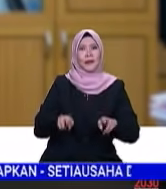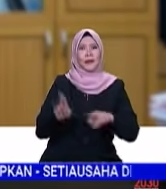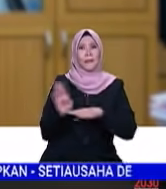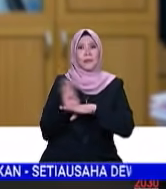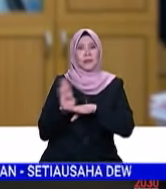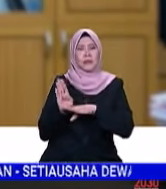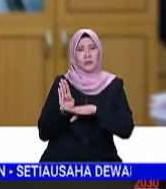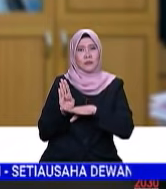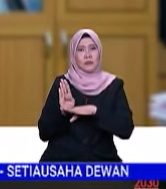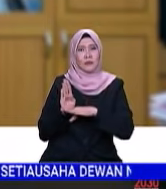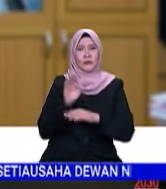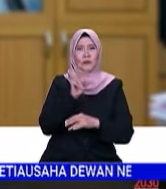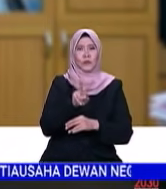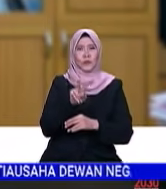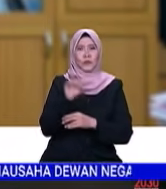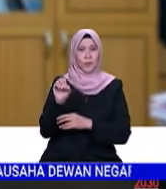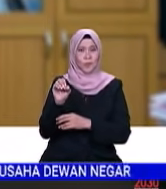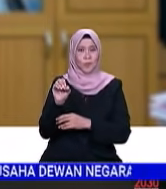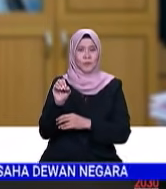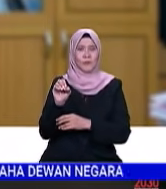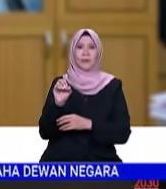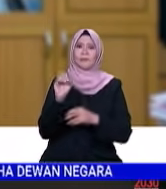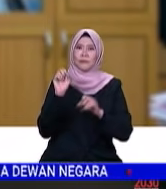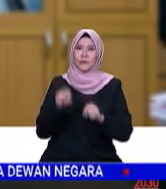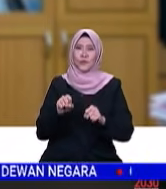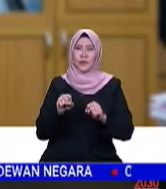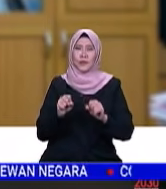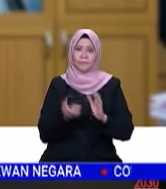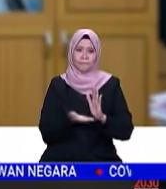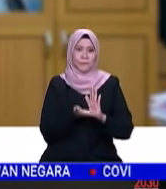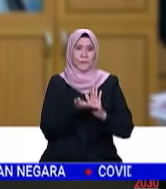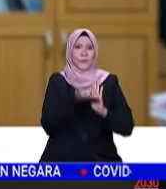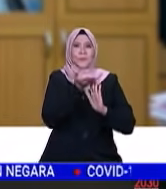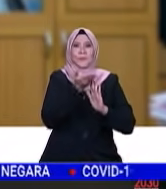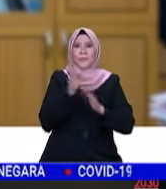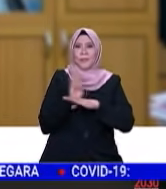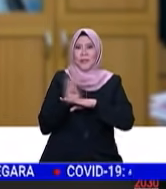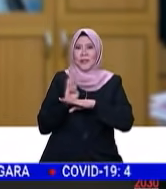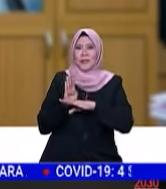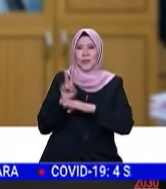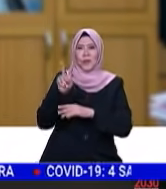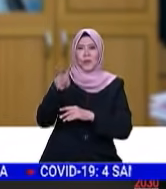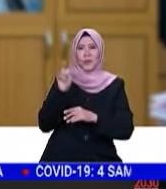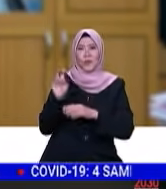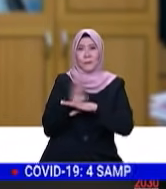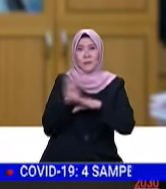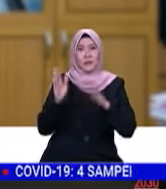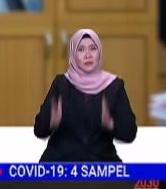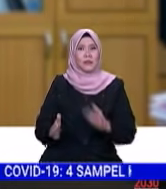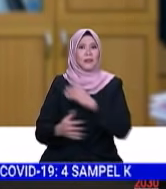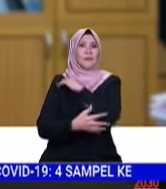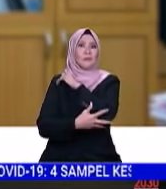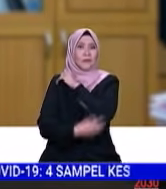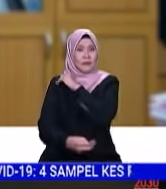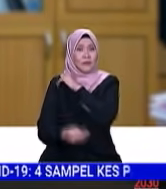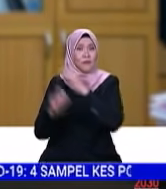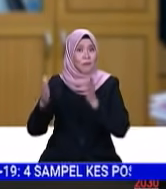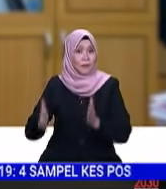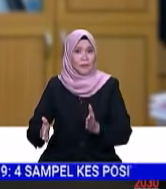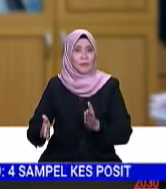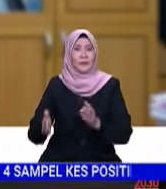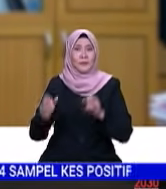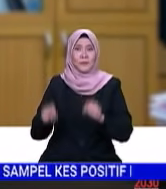Pernah 2.0 ini dapat melonjakkan perniagaan 200 usahawan asnaf,